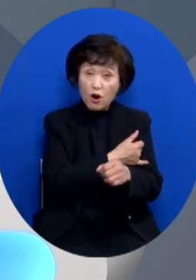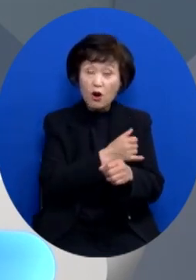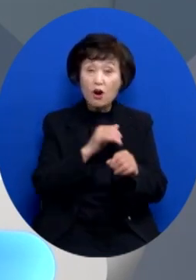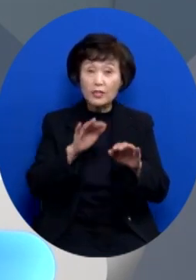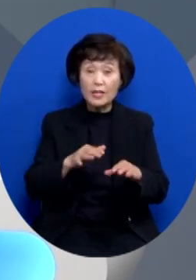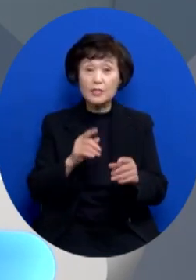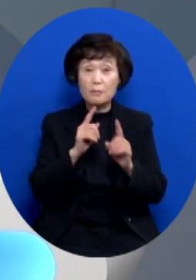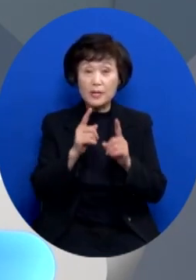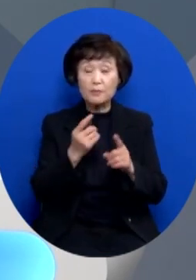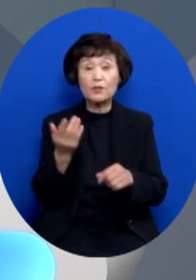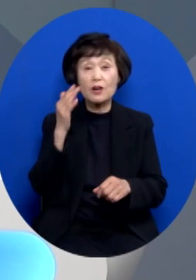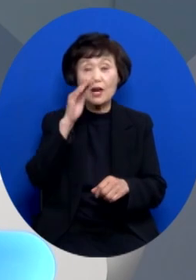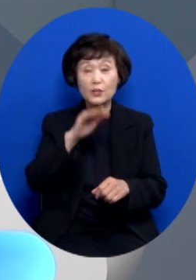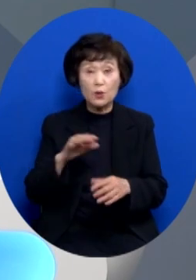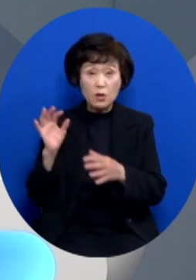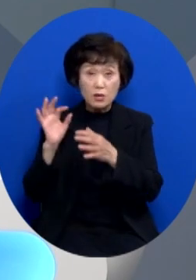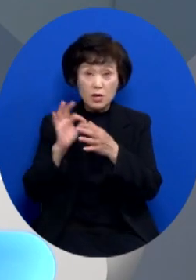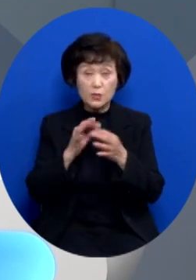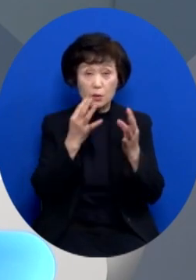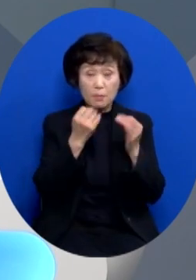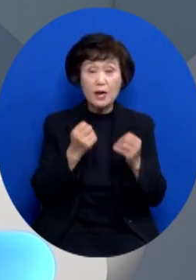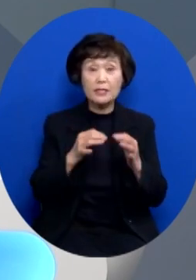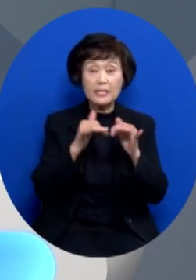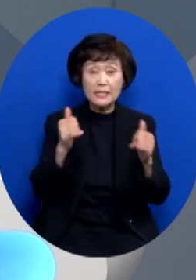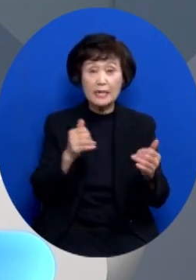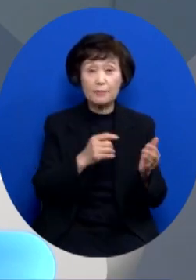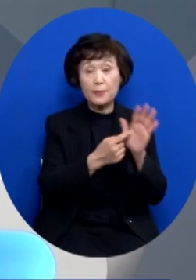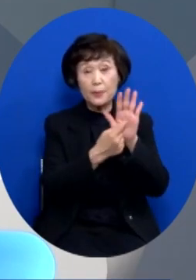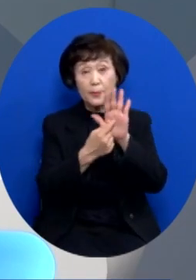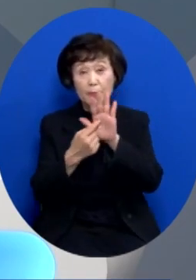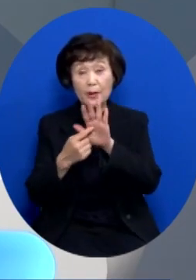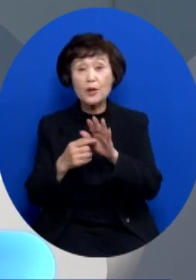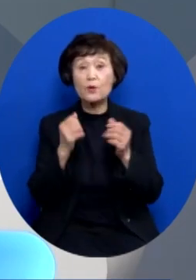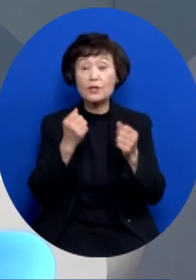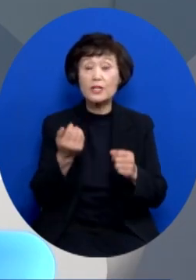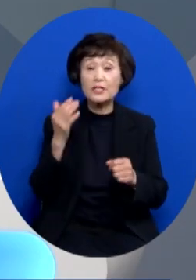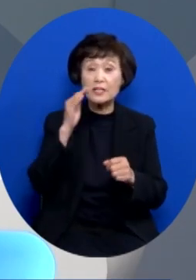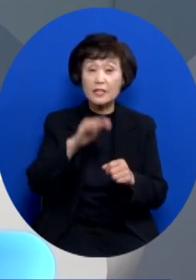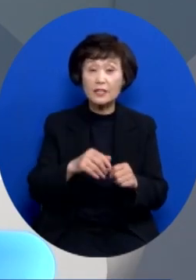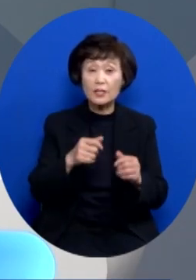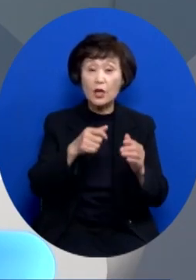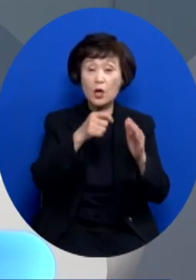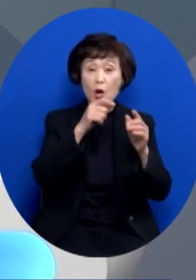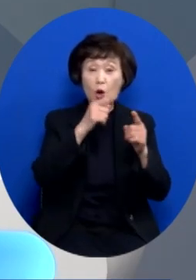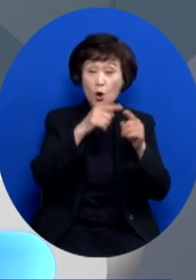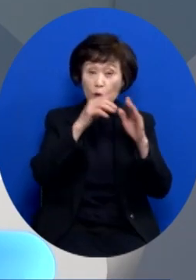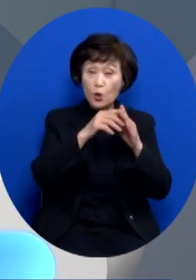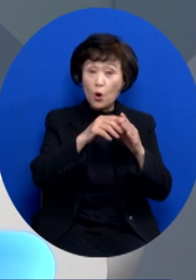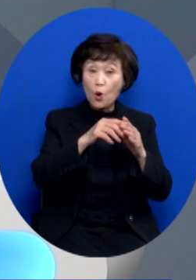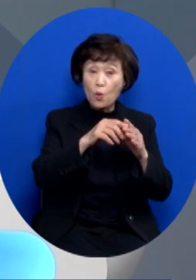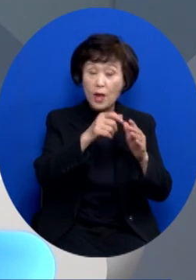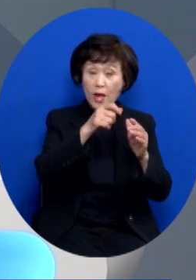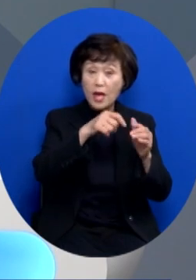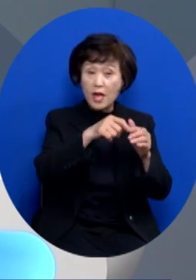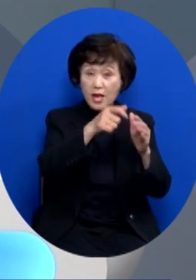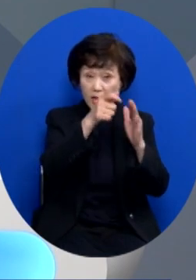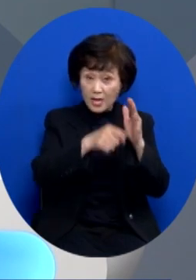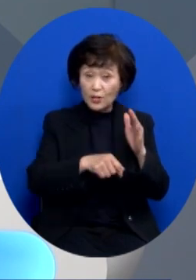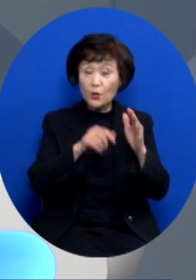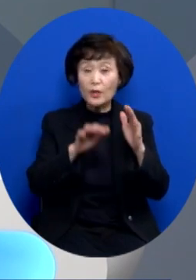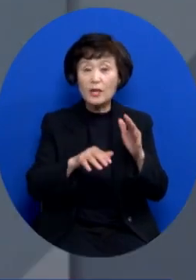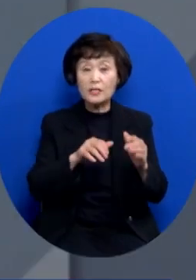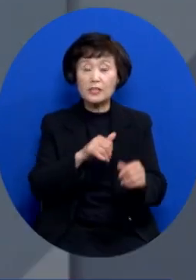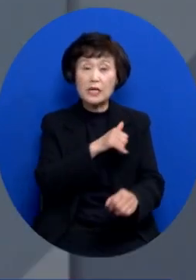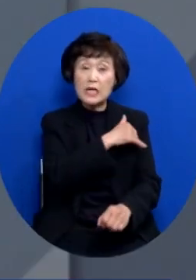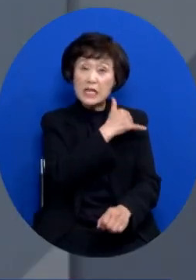인권과 관련해 지속해서 많은 분들에게 알리고 계신데요. 현재 교계에서 인권을 어떻게 인식하고 있나요?